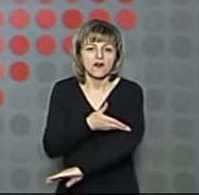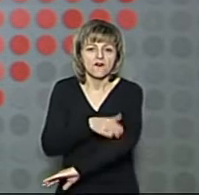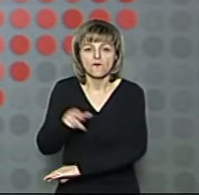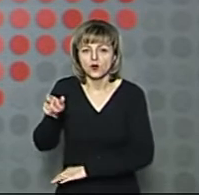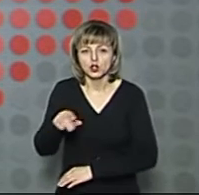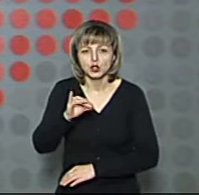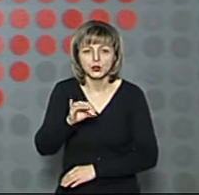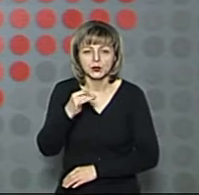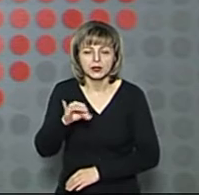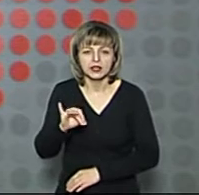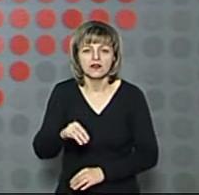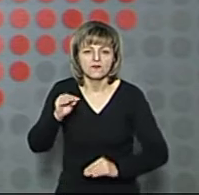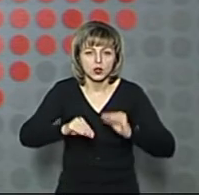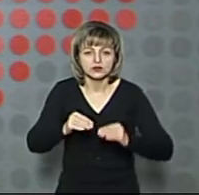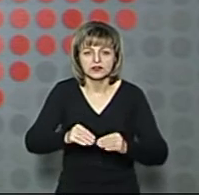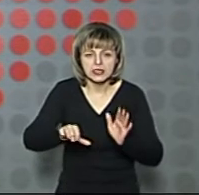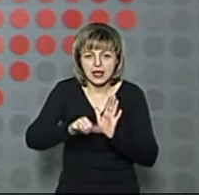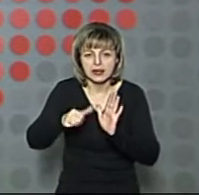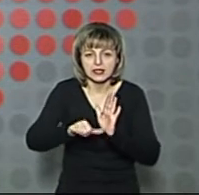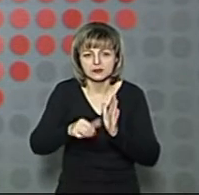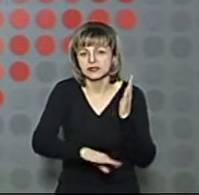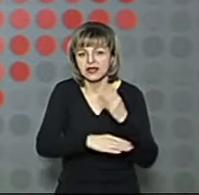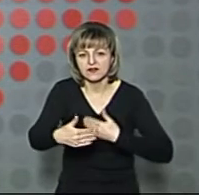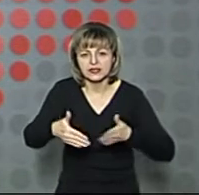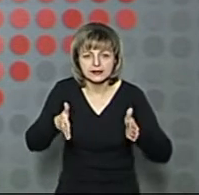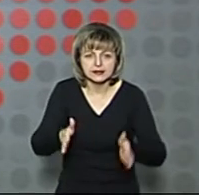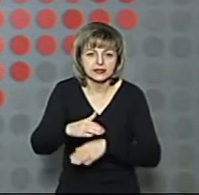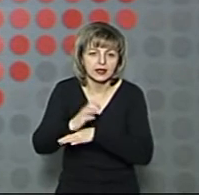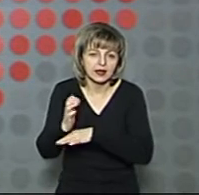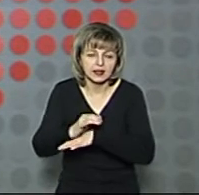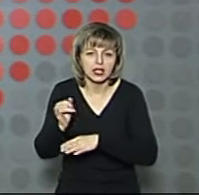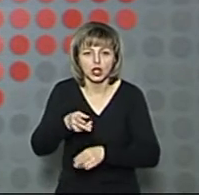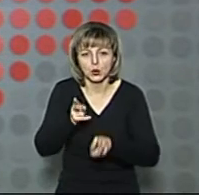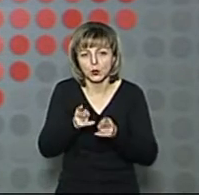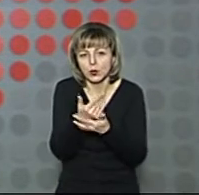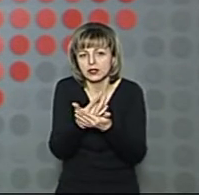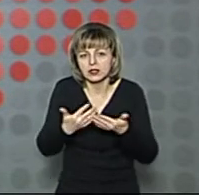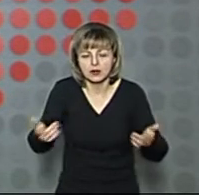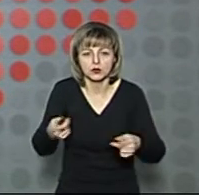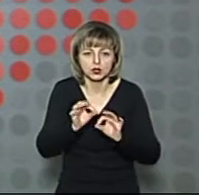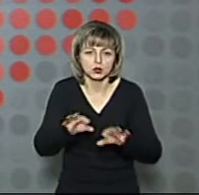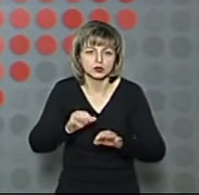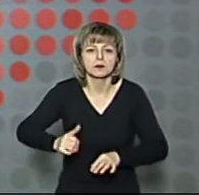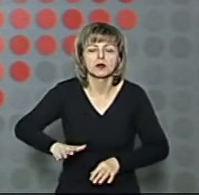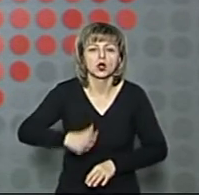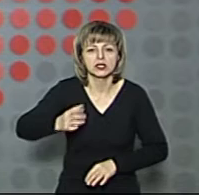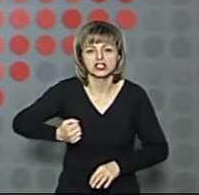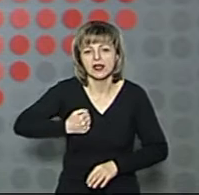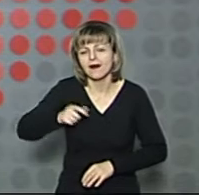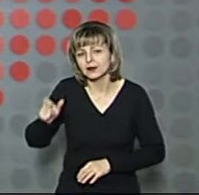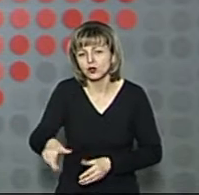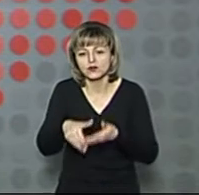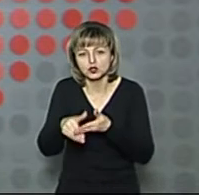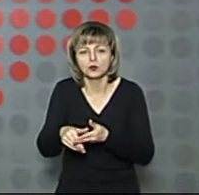Волинянин Юрій Жук виготовляє різьблені з дерева скриньки та кухонні набори. Це ремесло, розповідає колишній атовець, допомагає